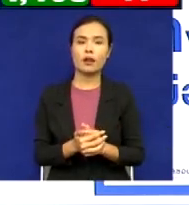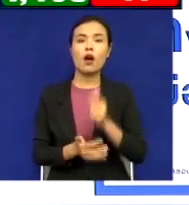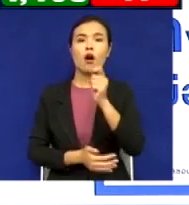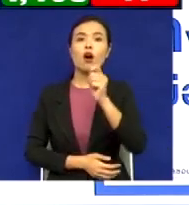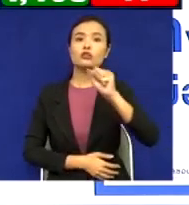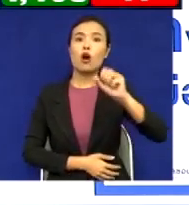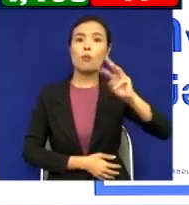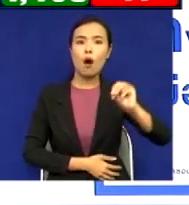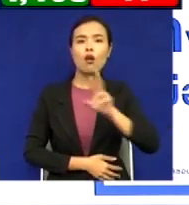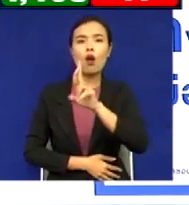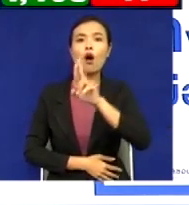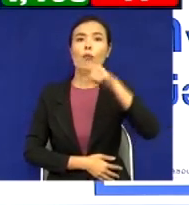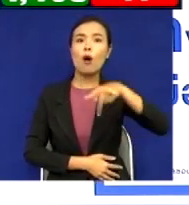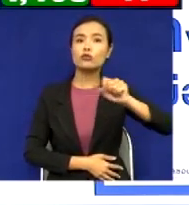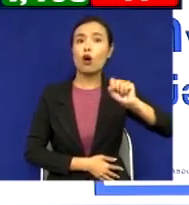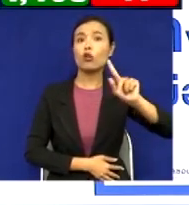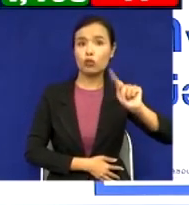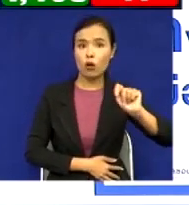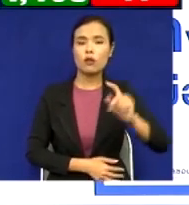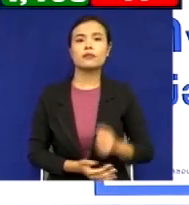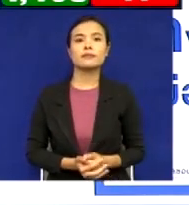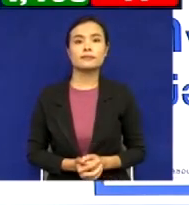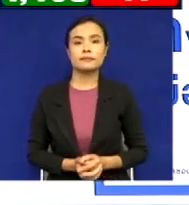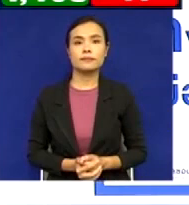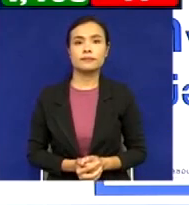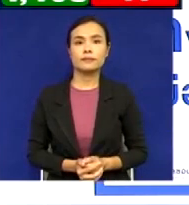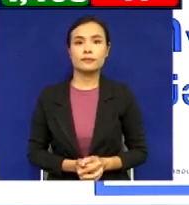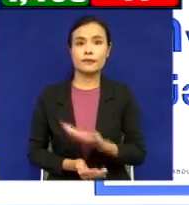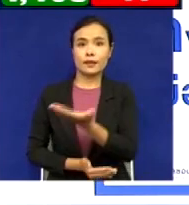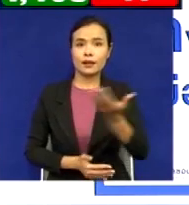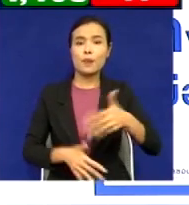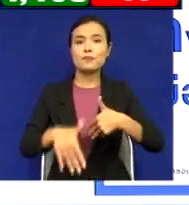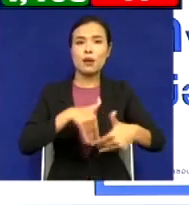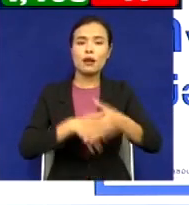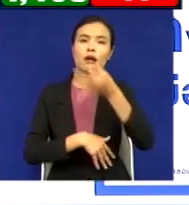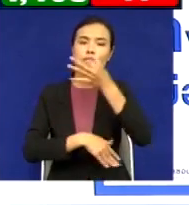พี่น้องรพสต.นะครับรวมทั้งพี่น้องที่ประกอบวิชาชีพนวดแผนโบราณครับ